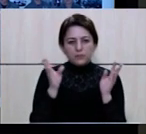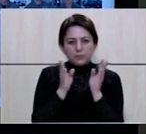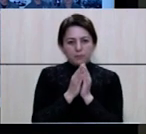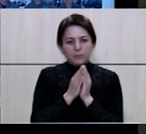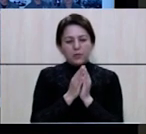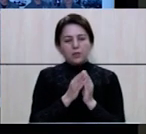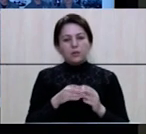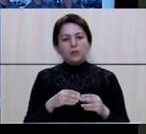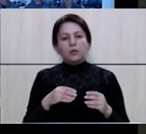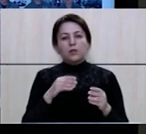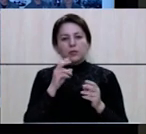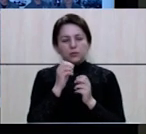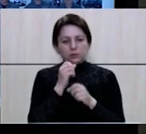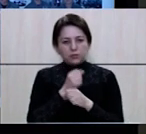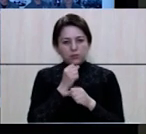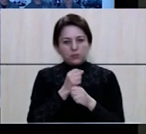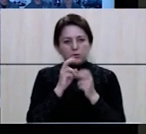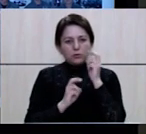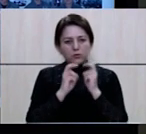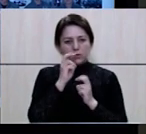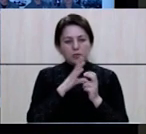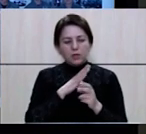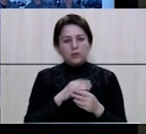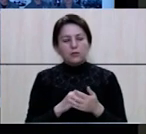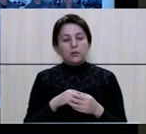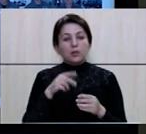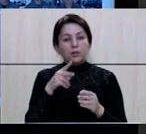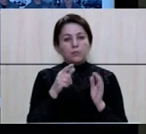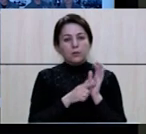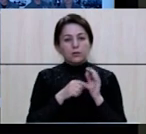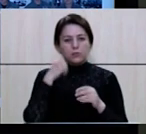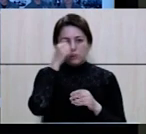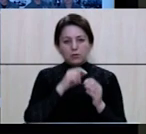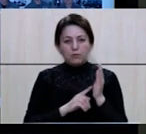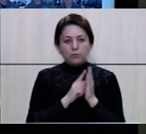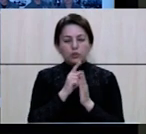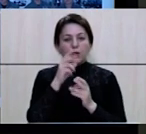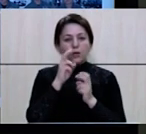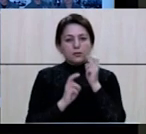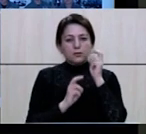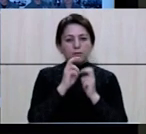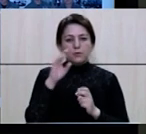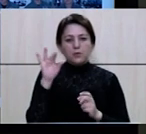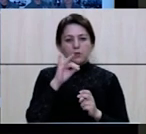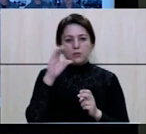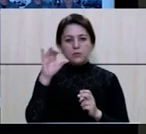cheklangan jamiyatga aylantirildi. 2007 yildan boshlab zavod